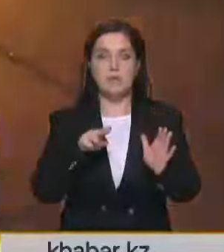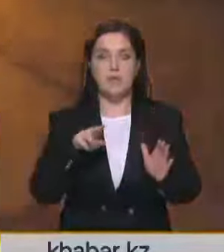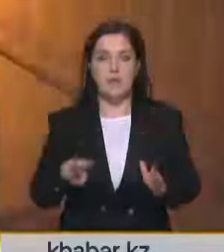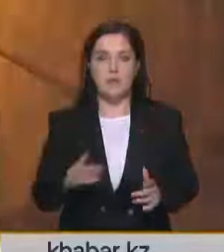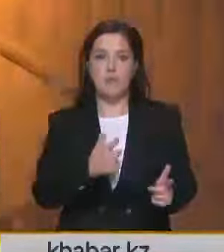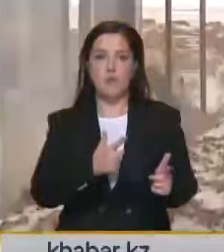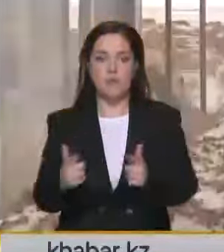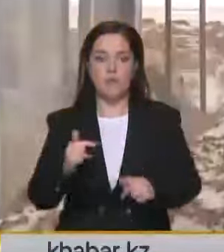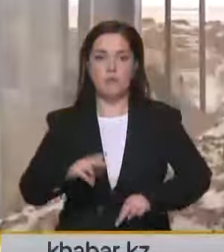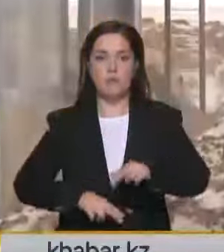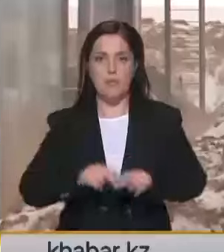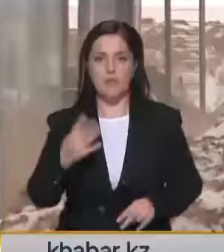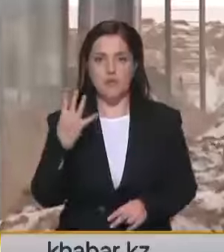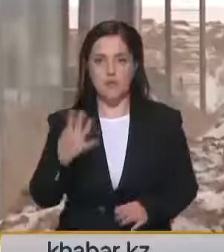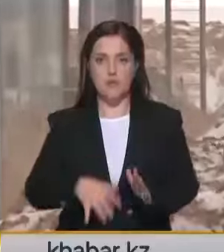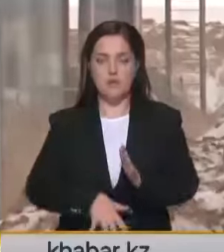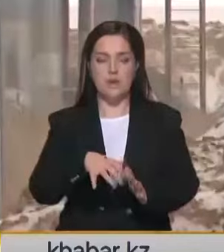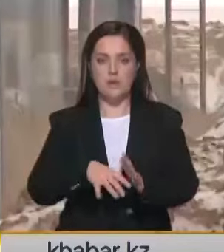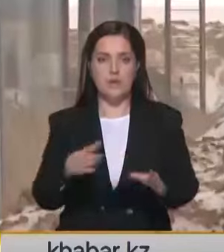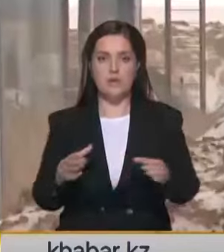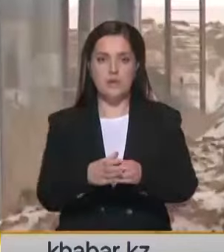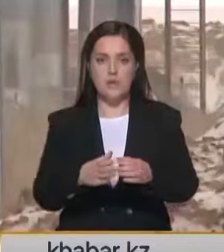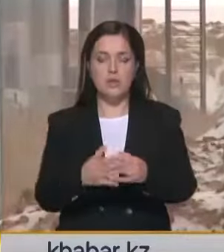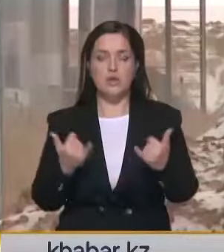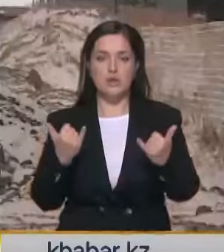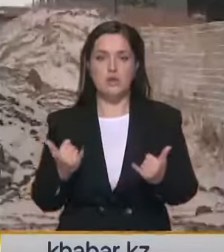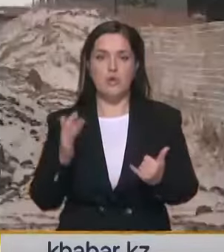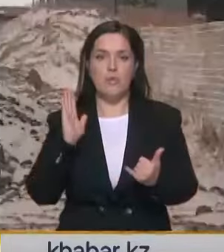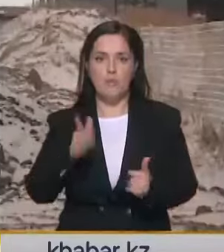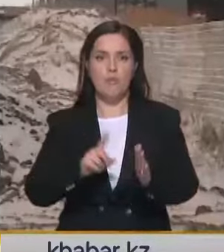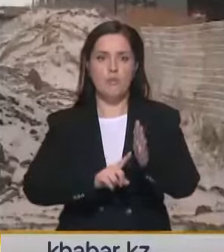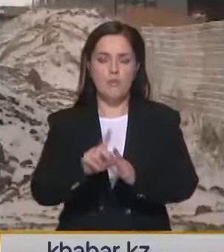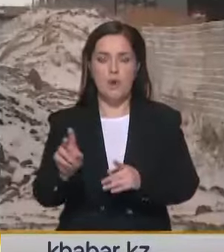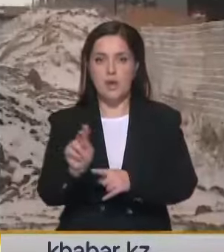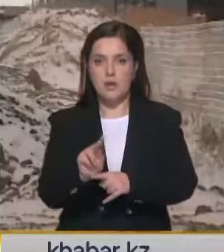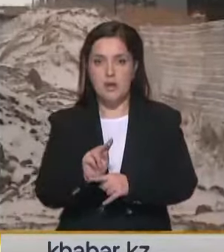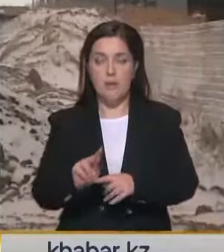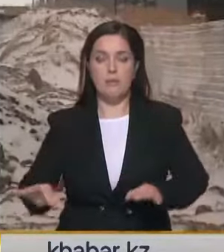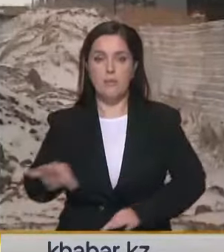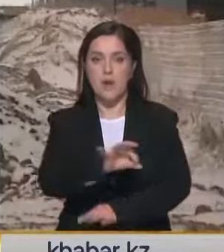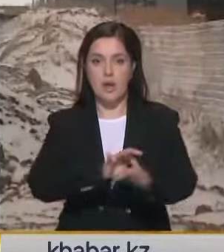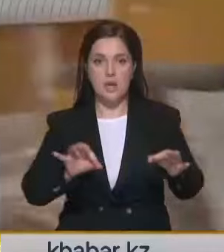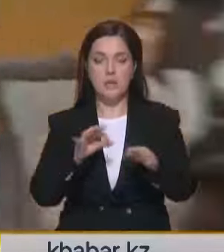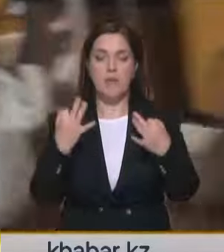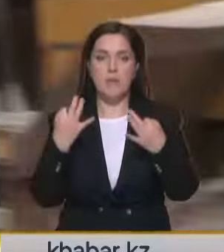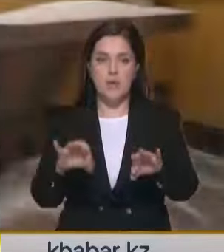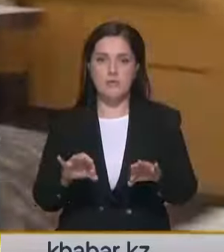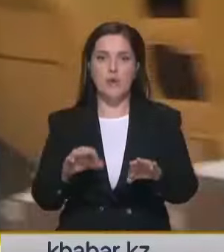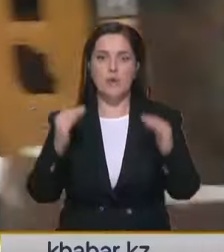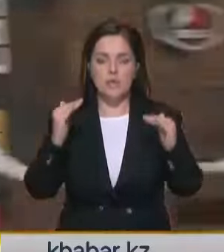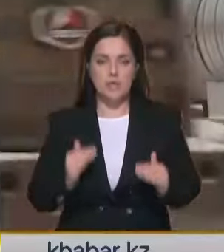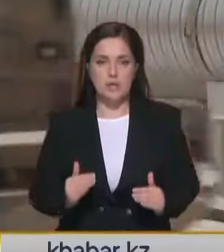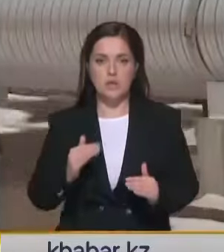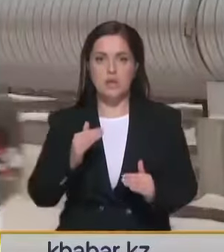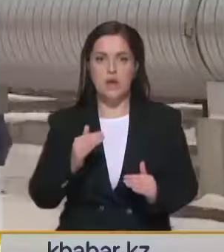и построили 4 насосных станции. Сейчас ведутся пусконаладочные работы. Этот проект позволит сократить дефицит энергии и